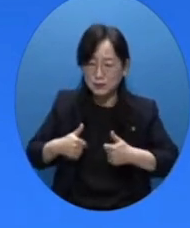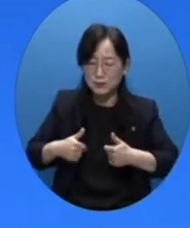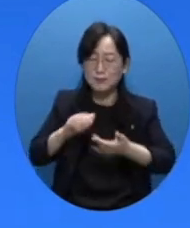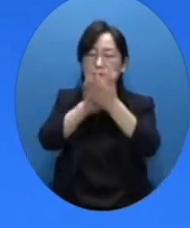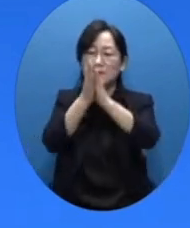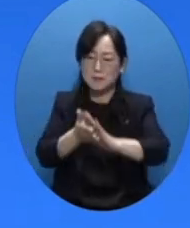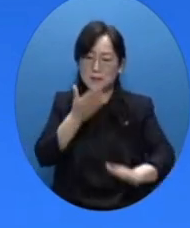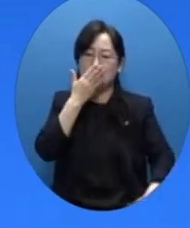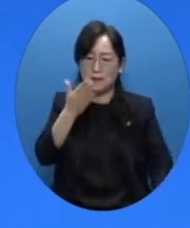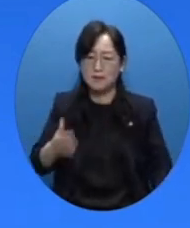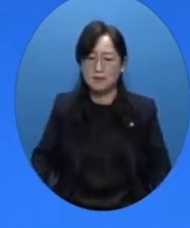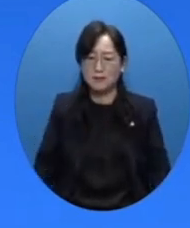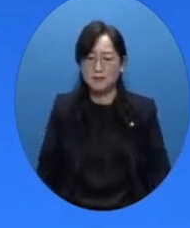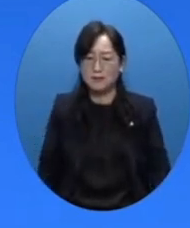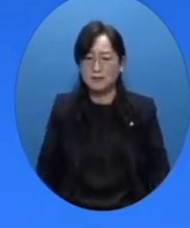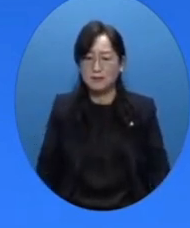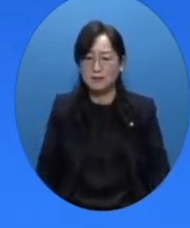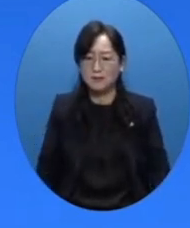될 것입니다